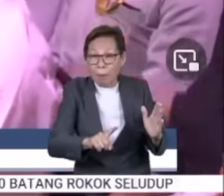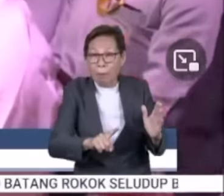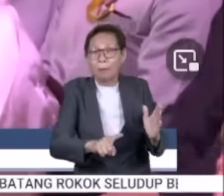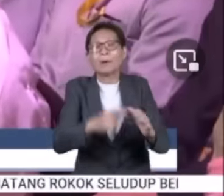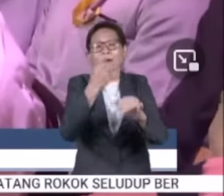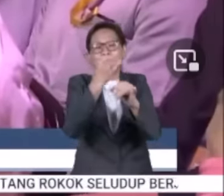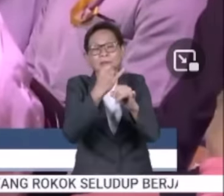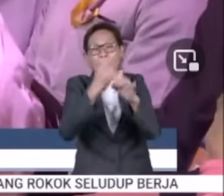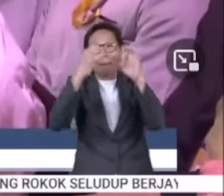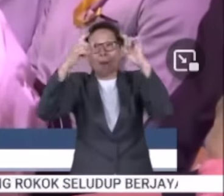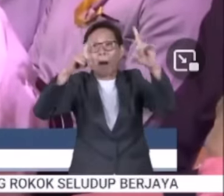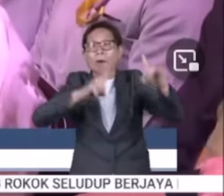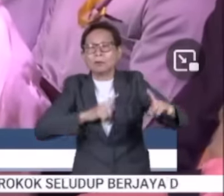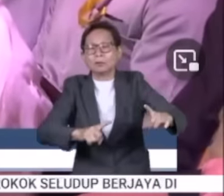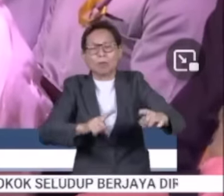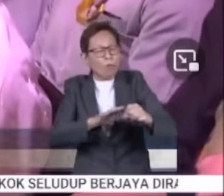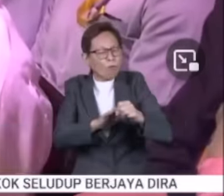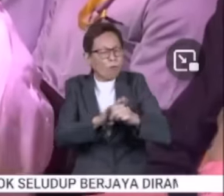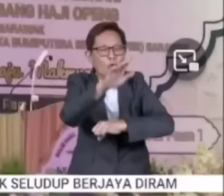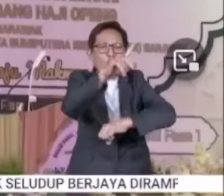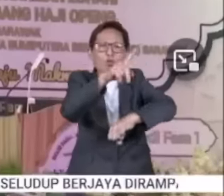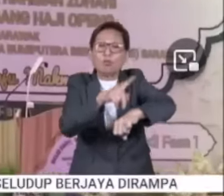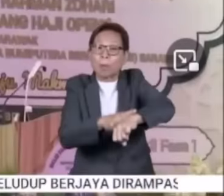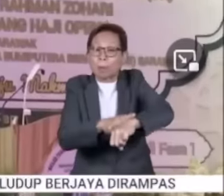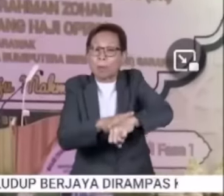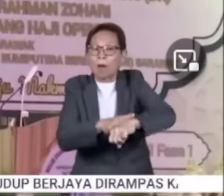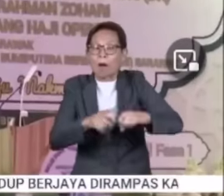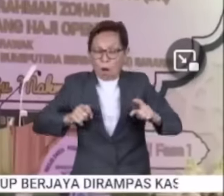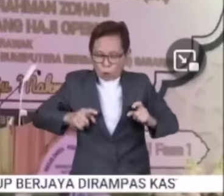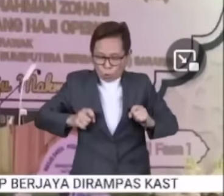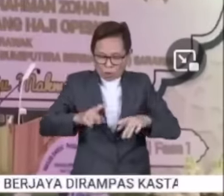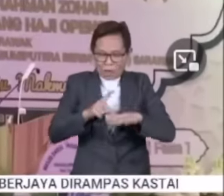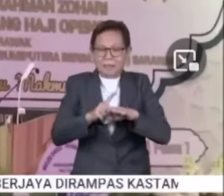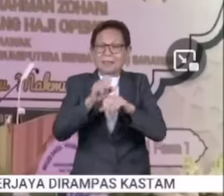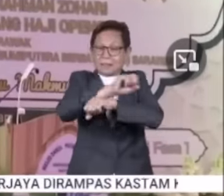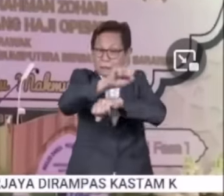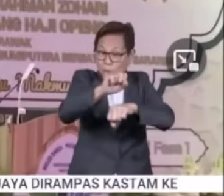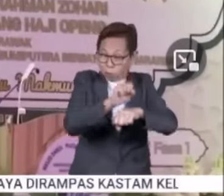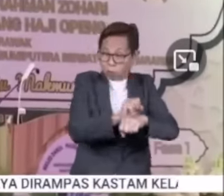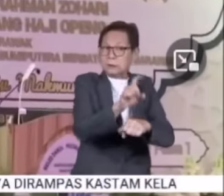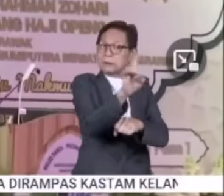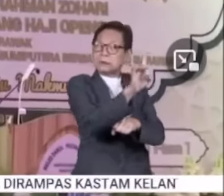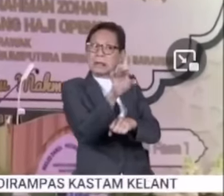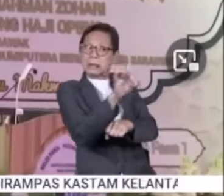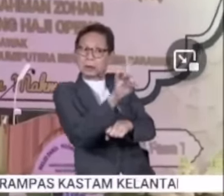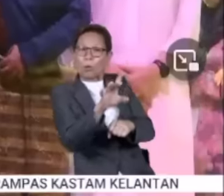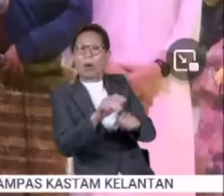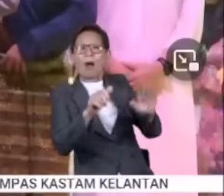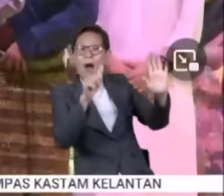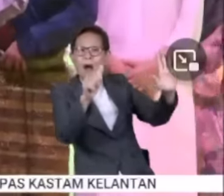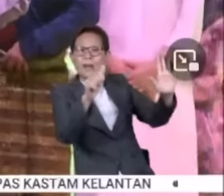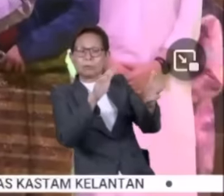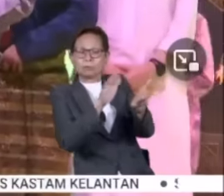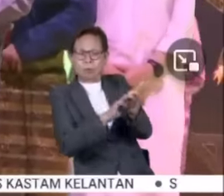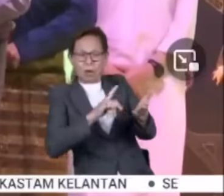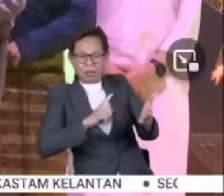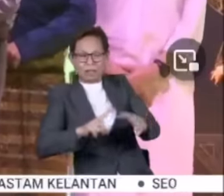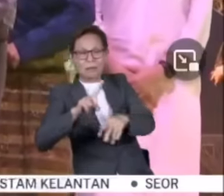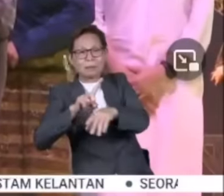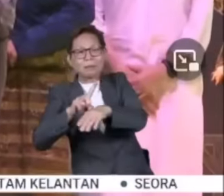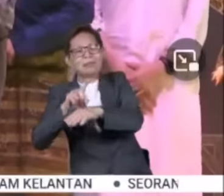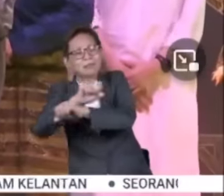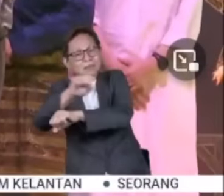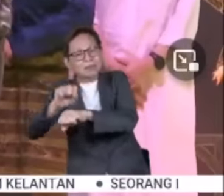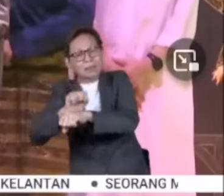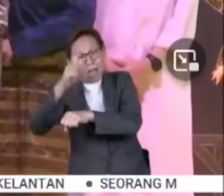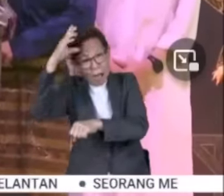sebuah institusi pendidikan Islam sepenuh masa swasta di Singapura dan merupakan salah satu daripada 6 madrasah di Singapura.